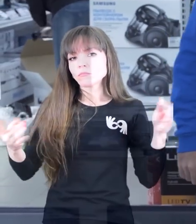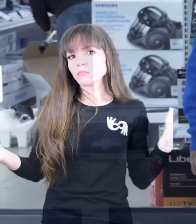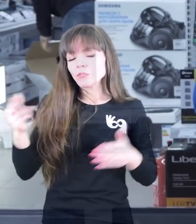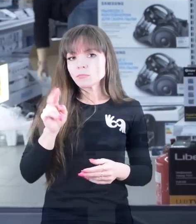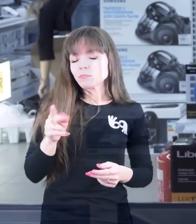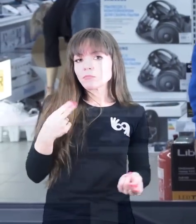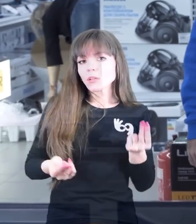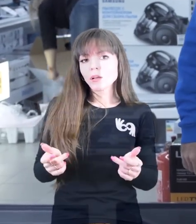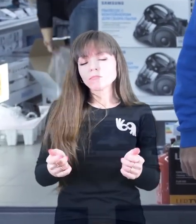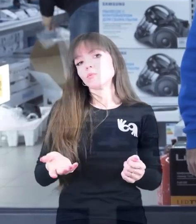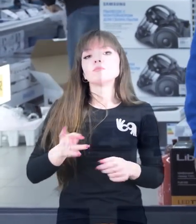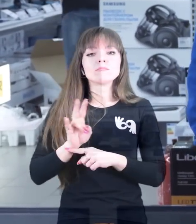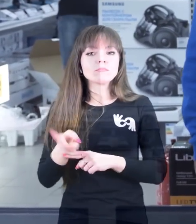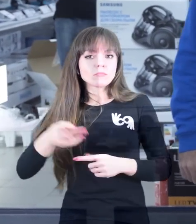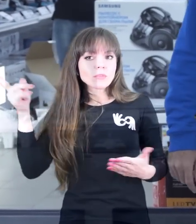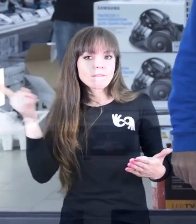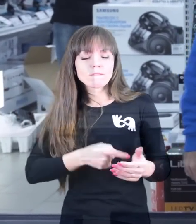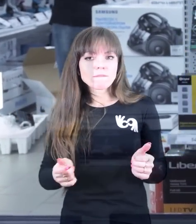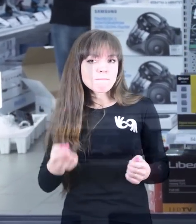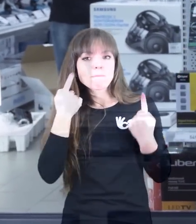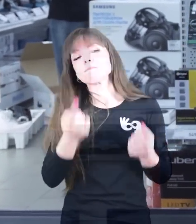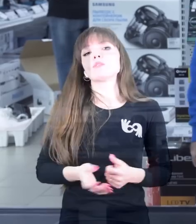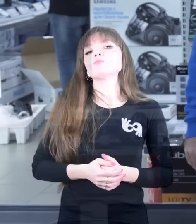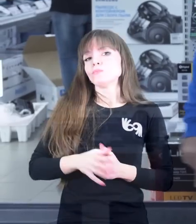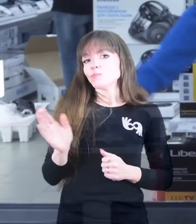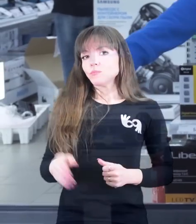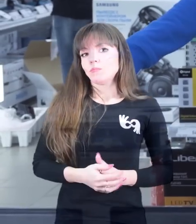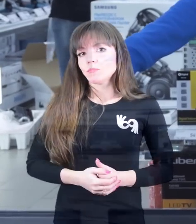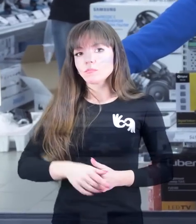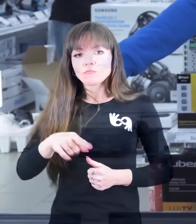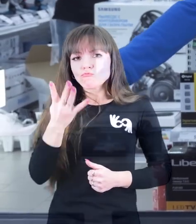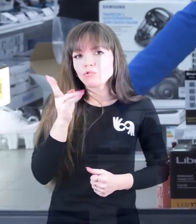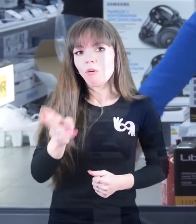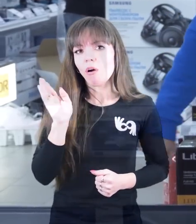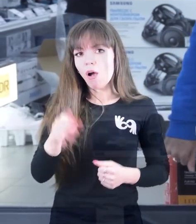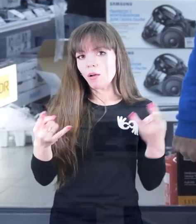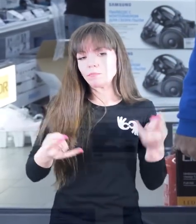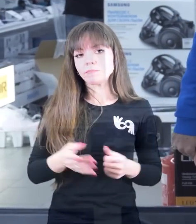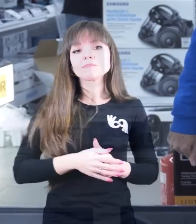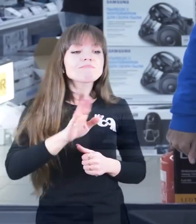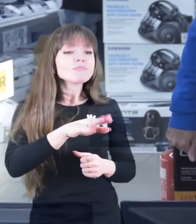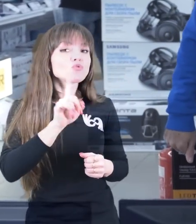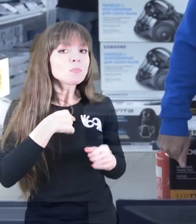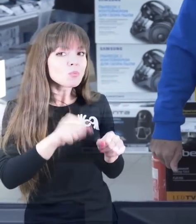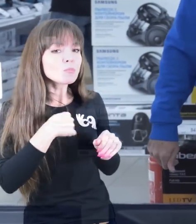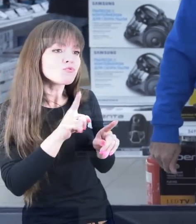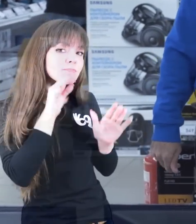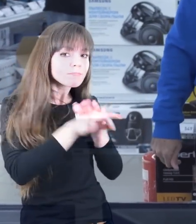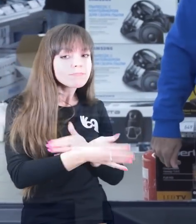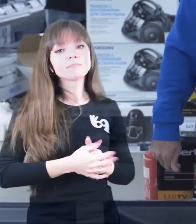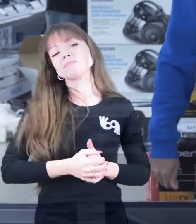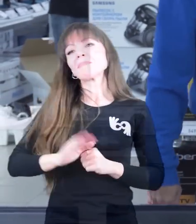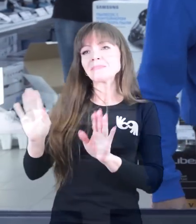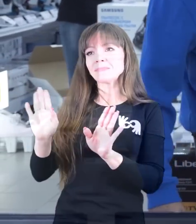в двойку на такой ништяково в 19-ю фифу погонять. Вот это тоже железо. Ого, это 4К, прикинь. Ребят,